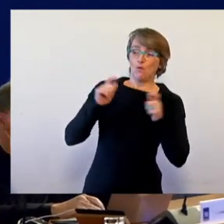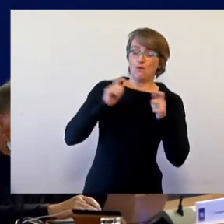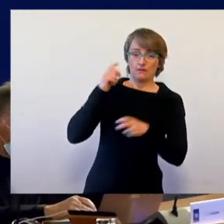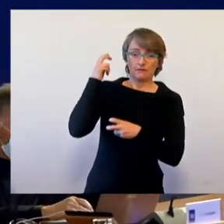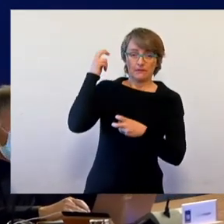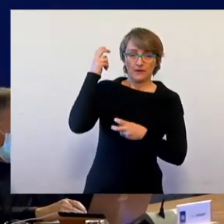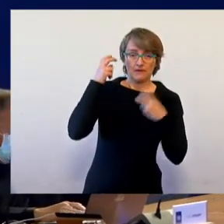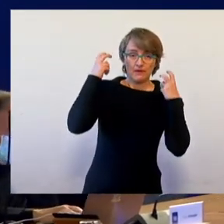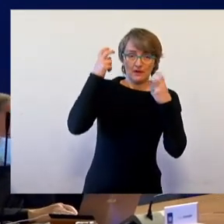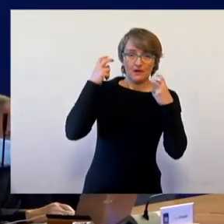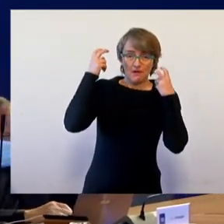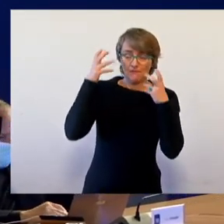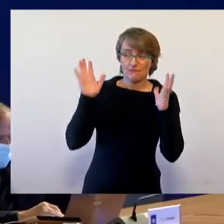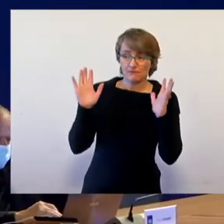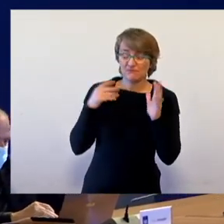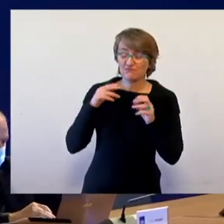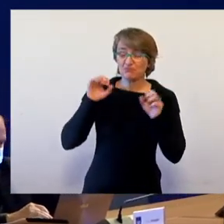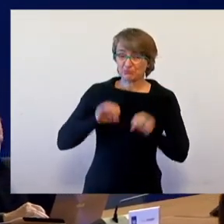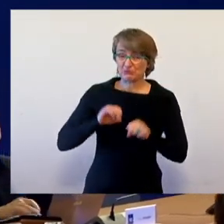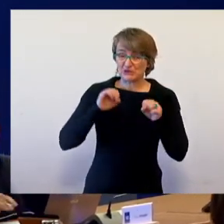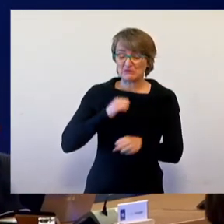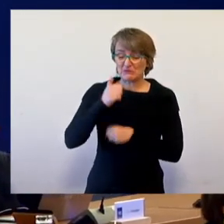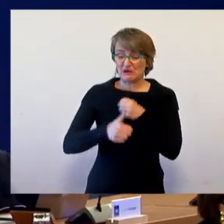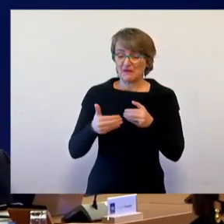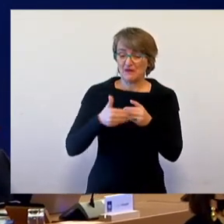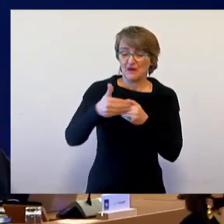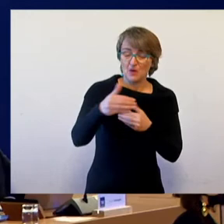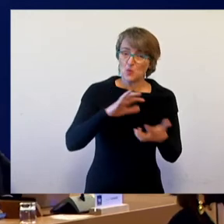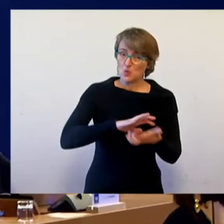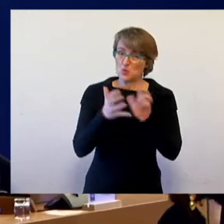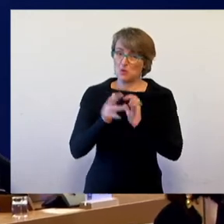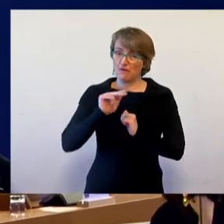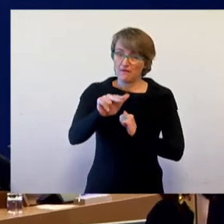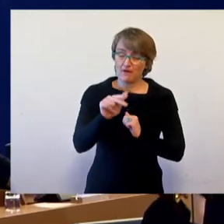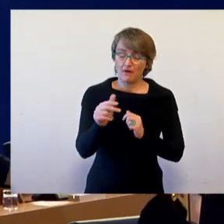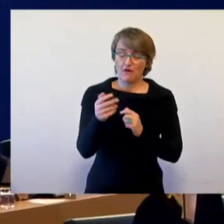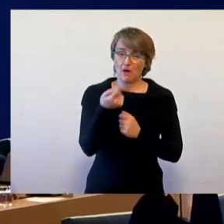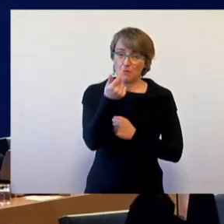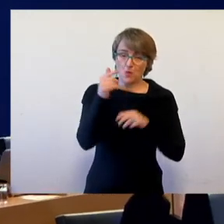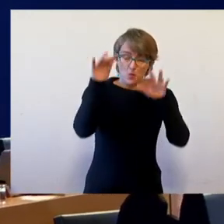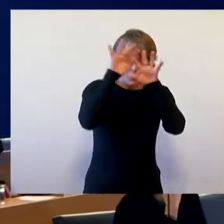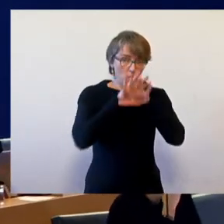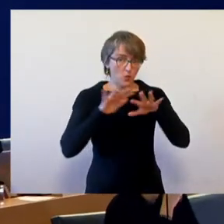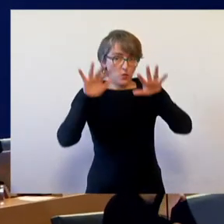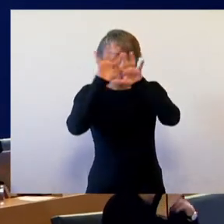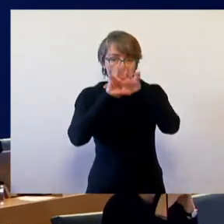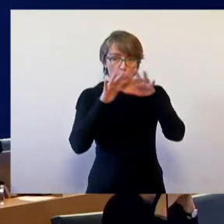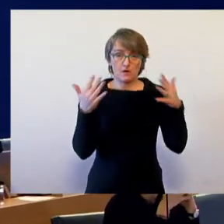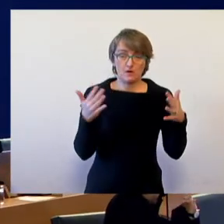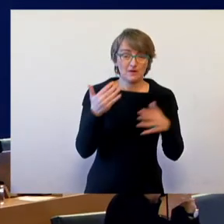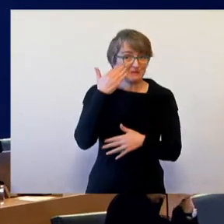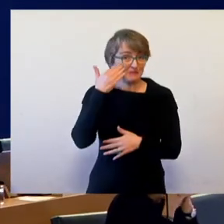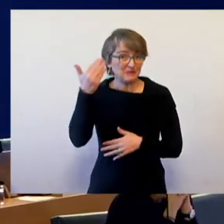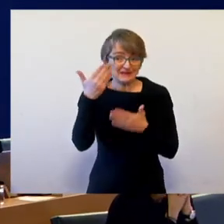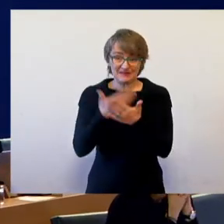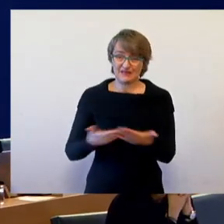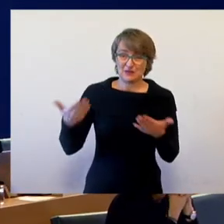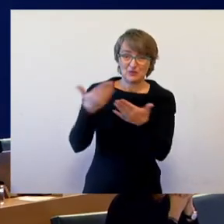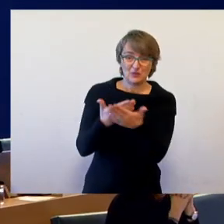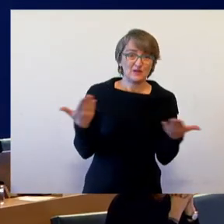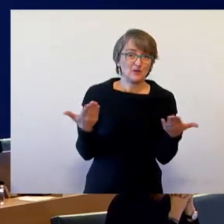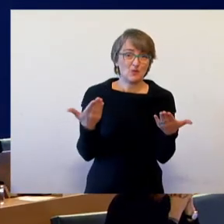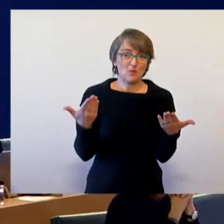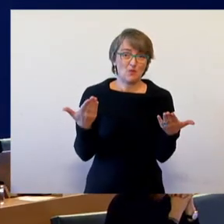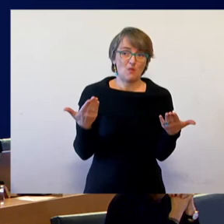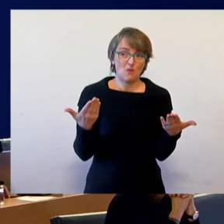ça sera peut-être une année compliquée, nous nageons dans le flou. Et si on a la même météo, a priori, on n'a pas le même